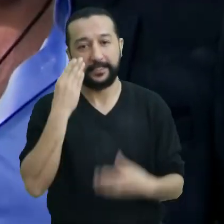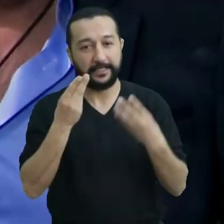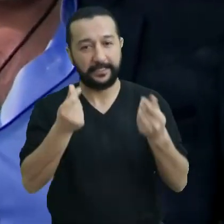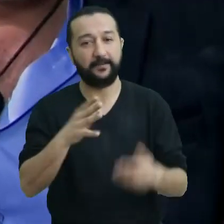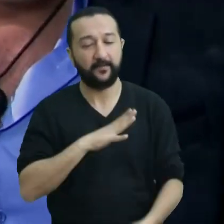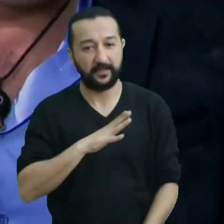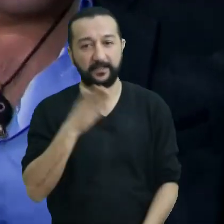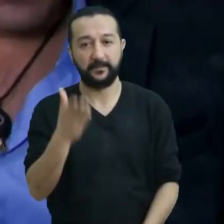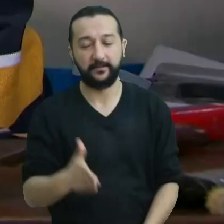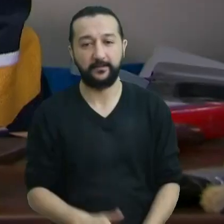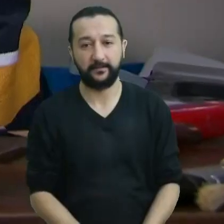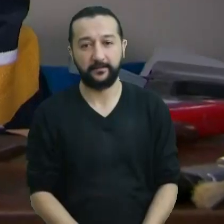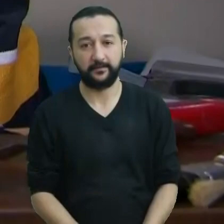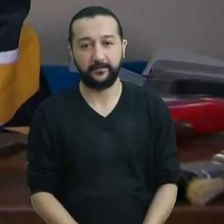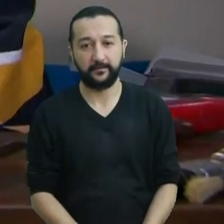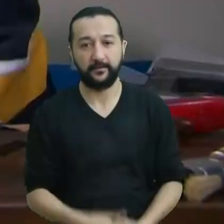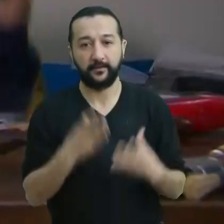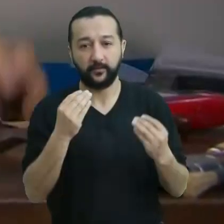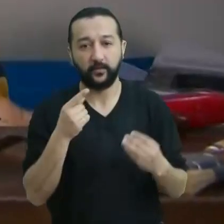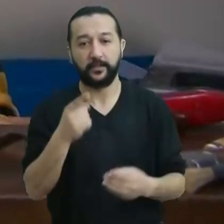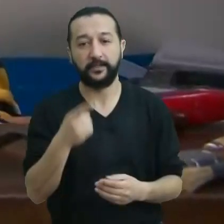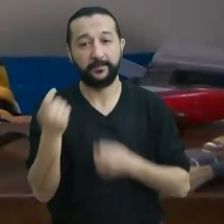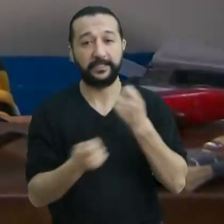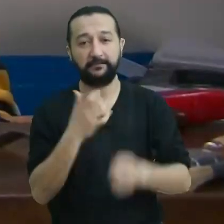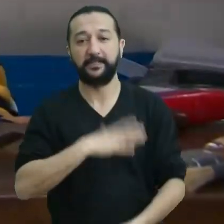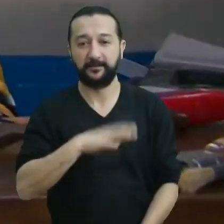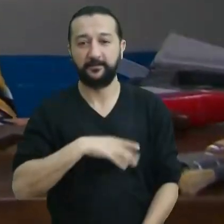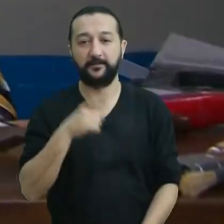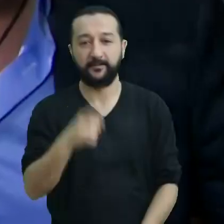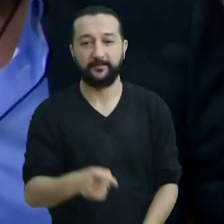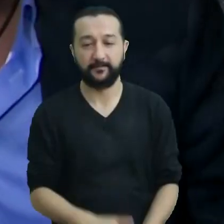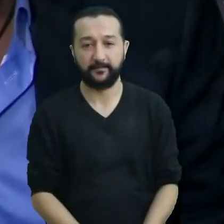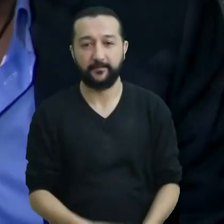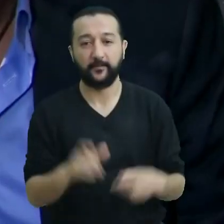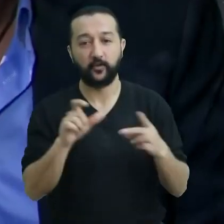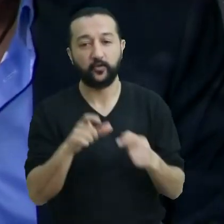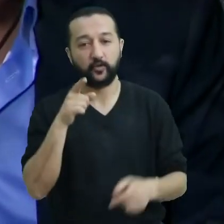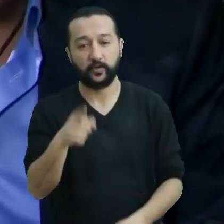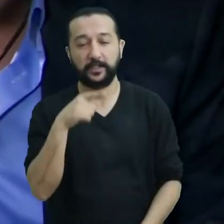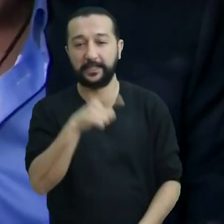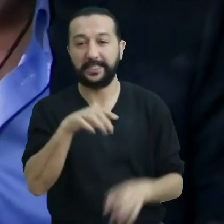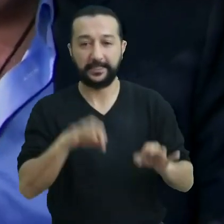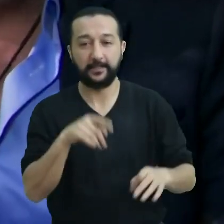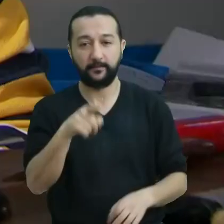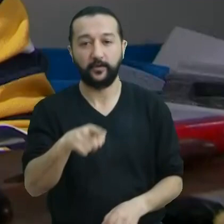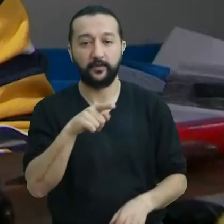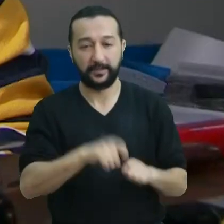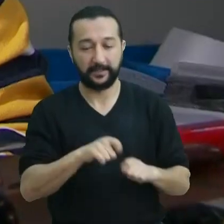Zedelenme var. Çok hassas bir çalışma istiyor. Şükrü, şimdi